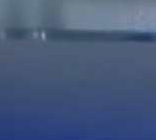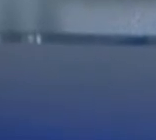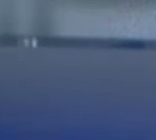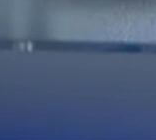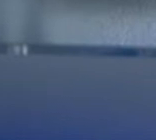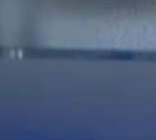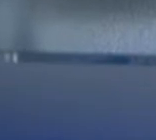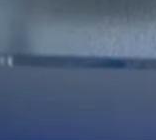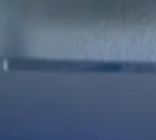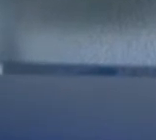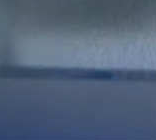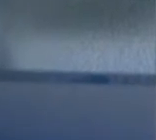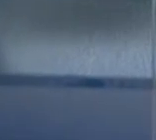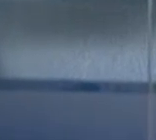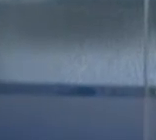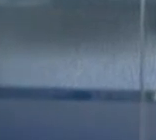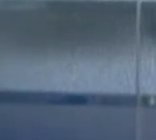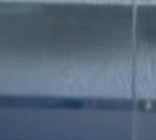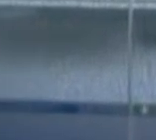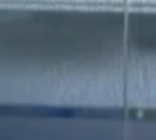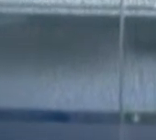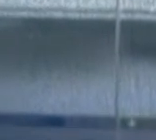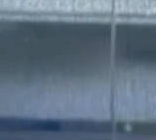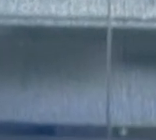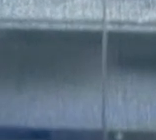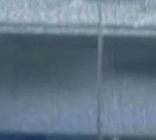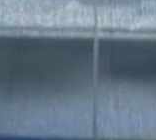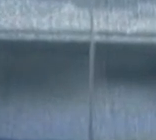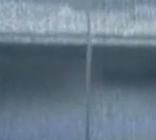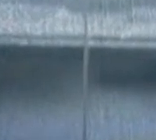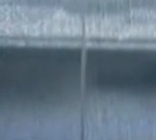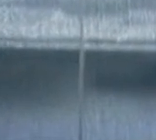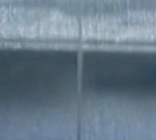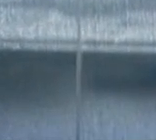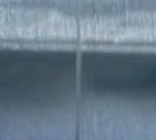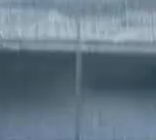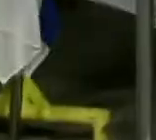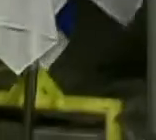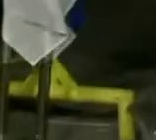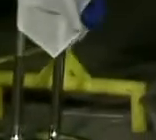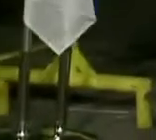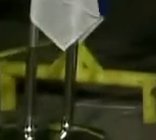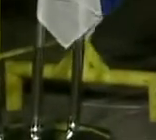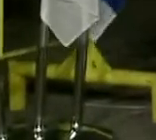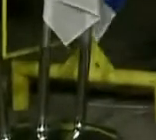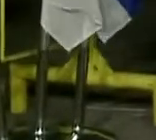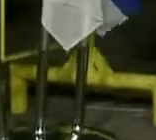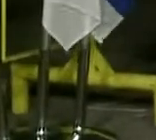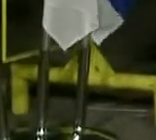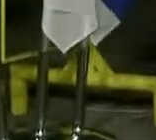שלום לכן ולכם וערב טוב, אתם איתנו כאן במהדורת הערב של ערוץ כנסת, יום שלישי, אלה הכותרות.